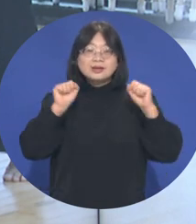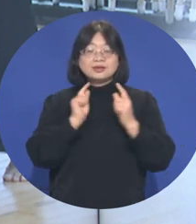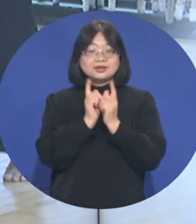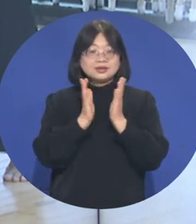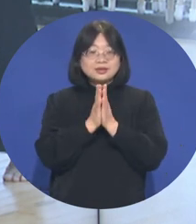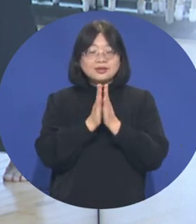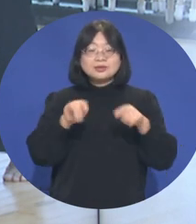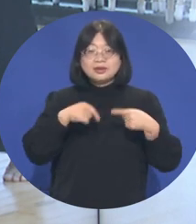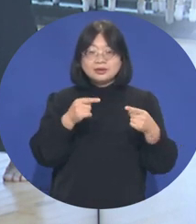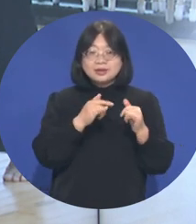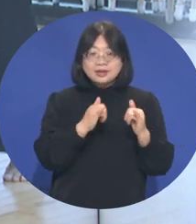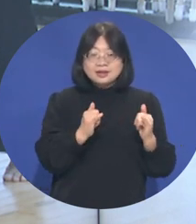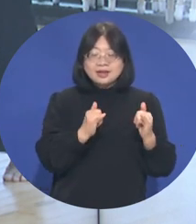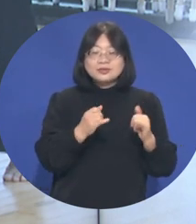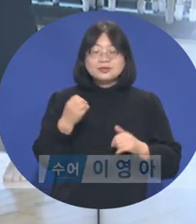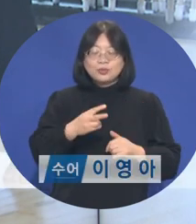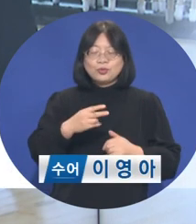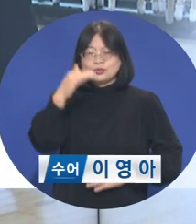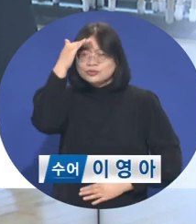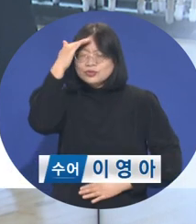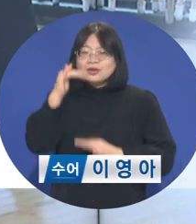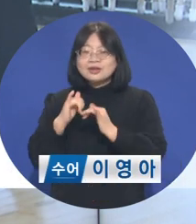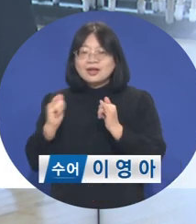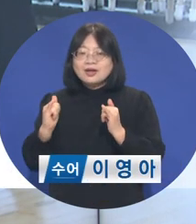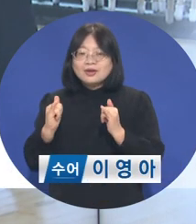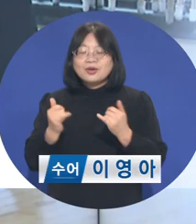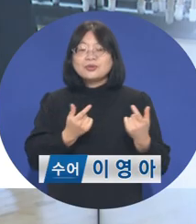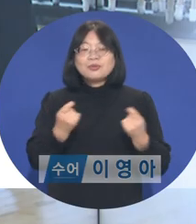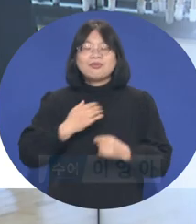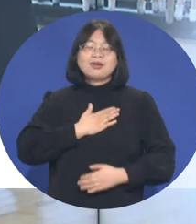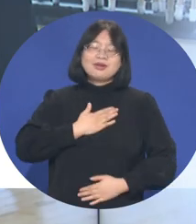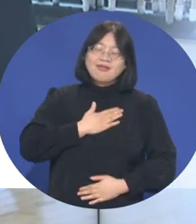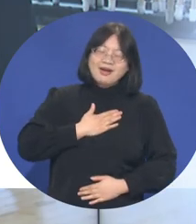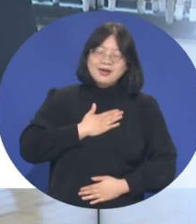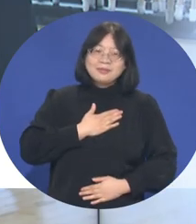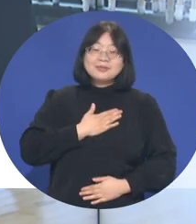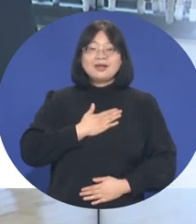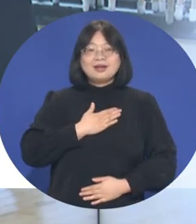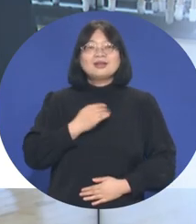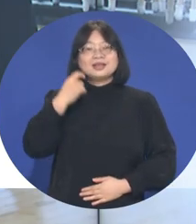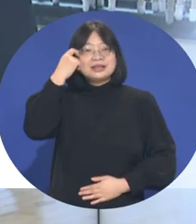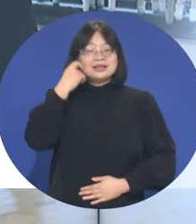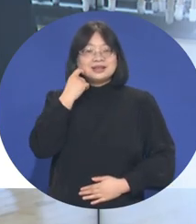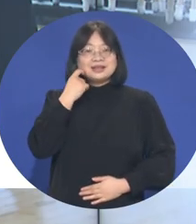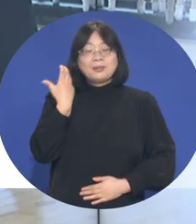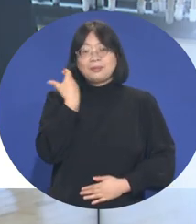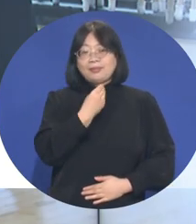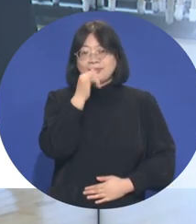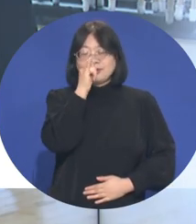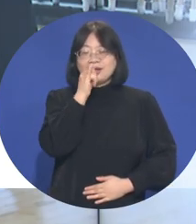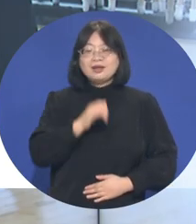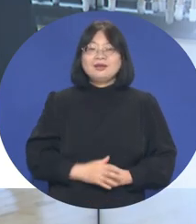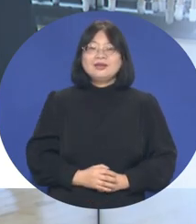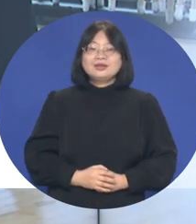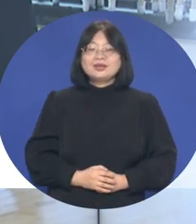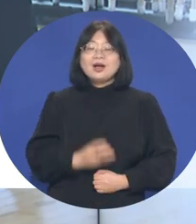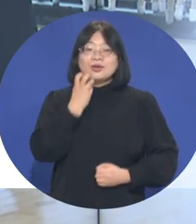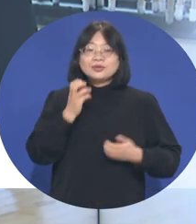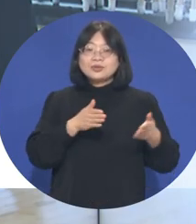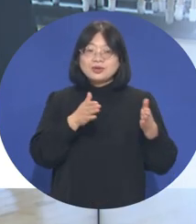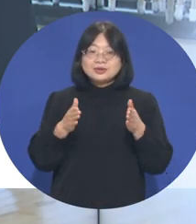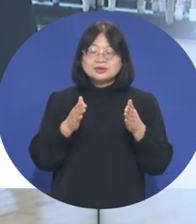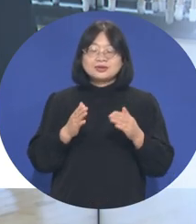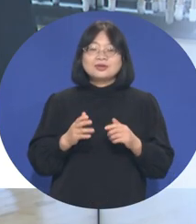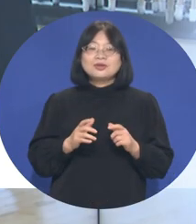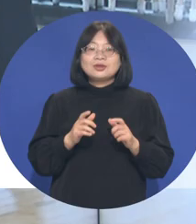스포츠는 직접 하는 사람은 물론 그걸 보는 사람까지 같은 감정을 느끼게 하는 매력을 지니고 있죠. 민선8기 경기도는